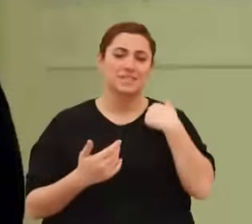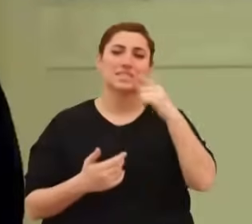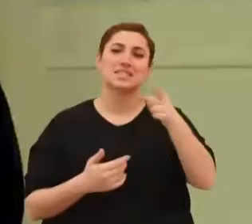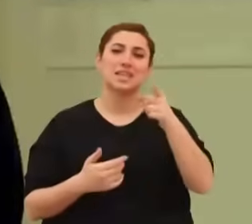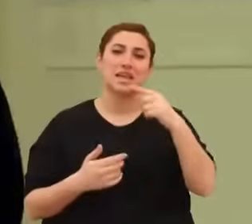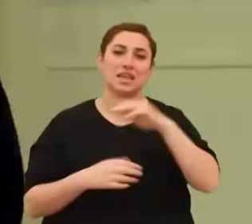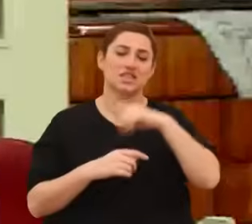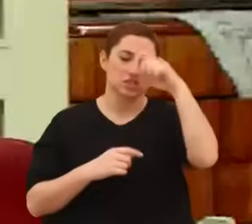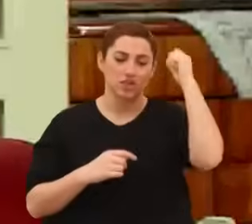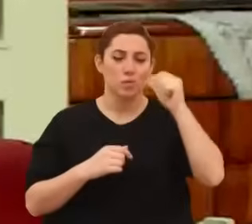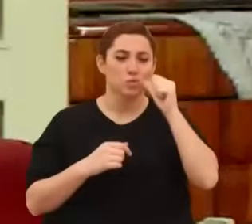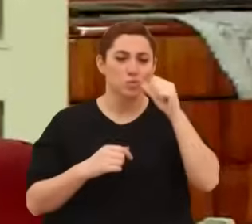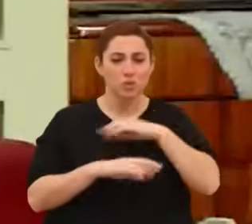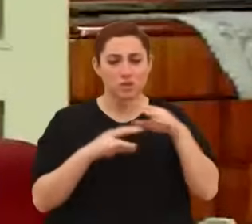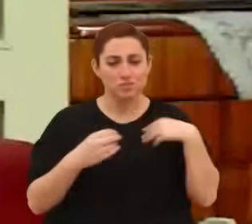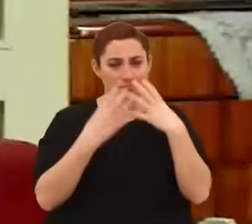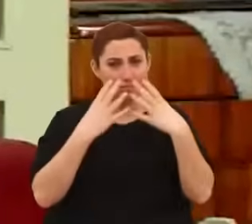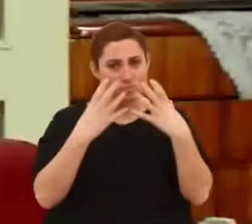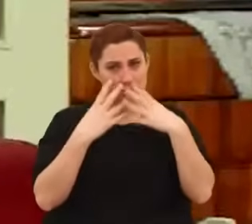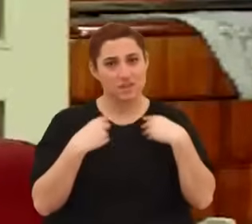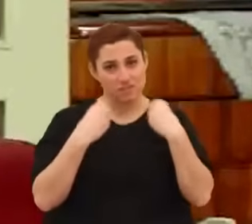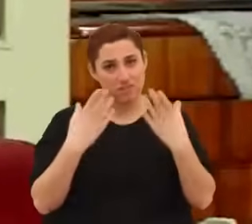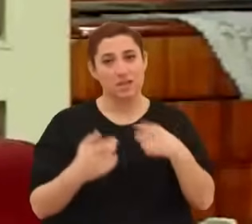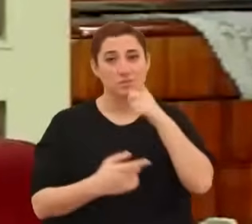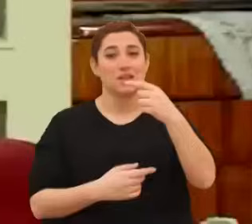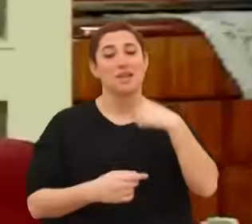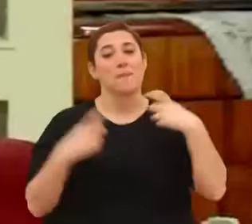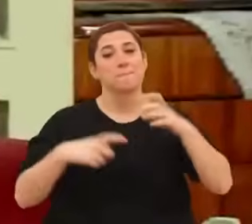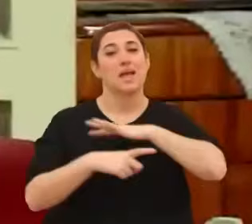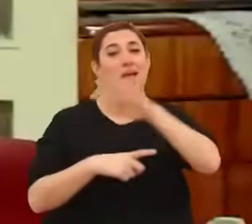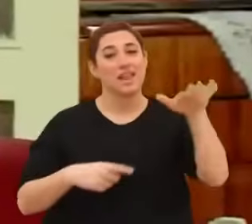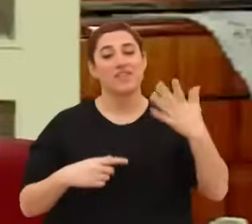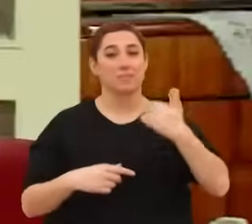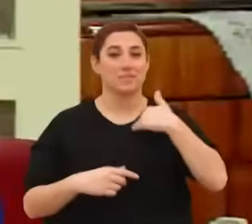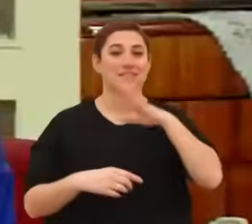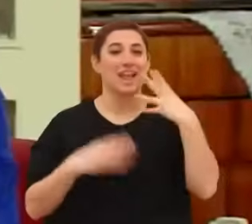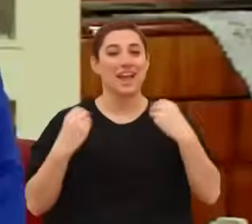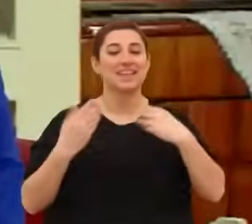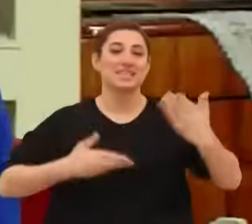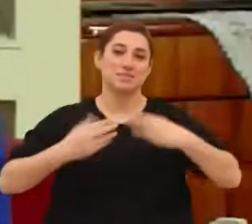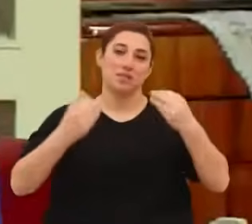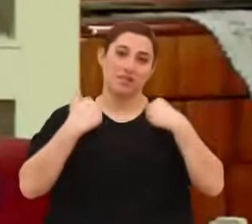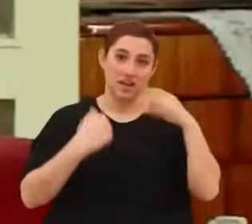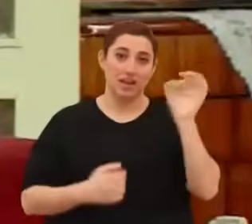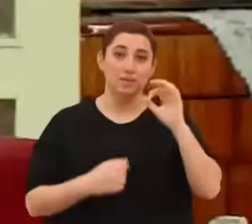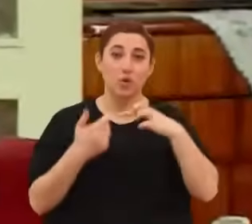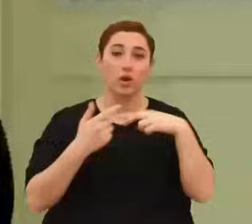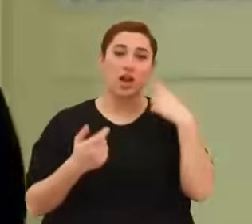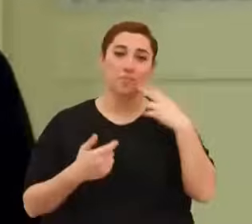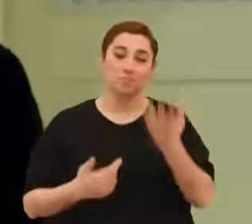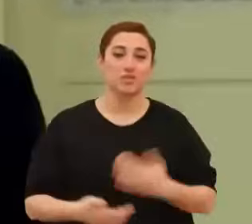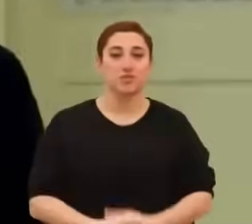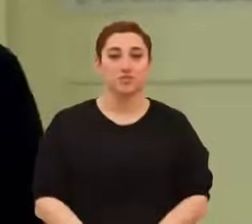senin ayağını sıcak sudan soğuk suya sokmayalım ki sen de mahallemize ve bizlere daha iyi hizmet edebilir, değil mi Rukiye